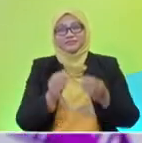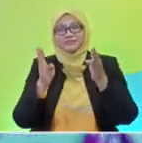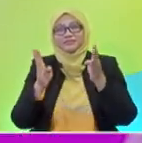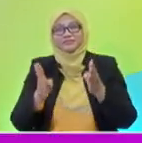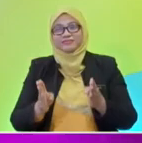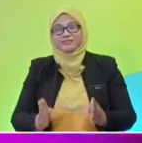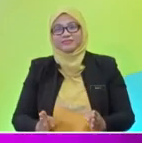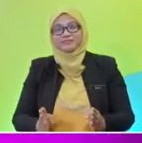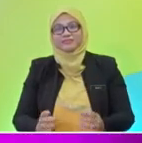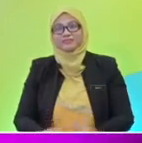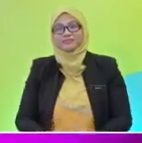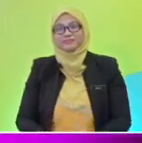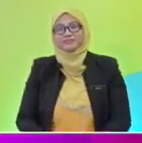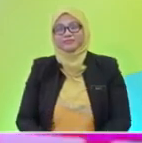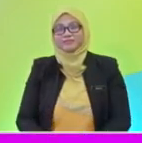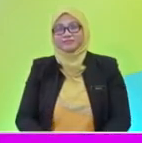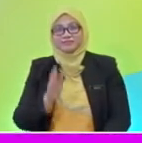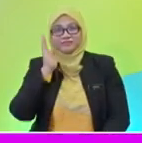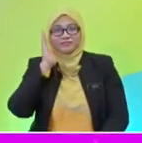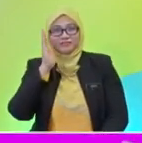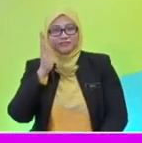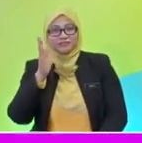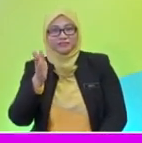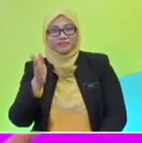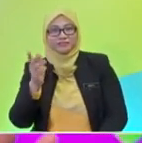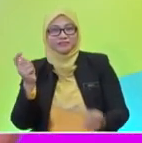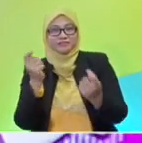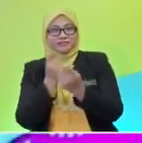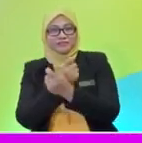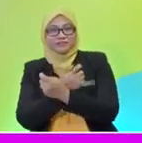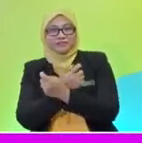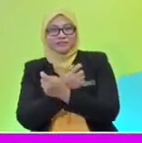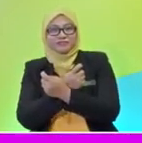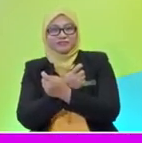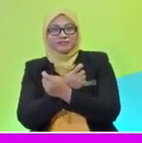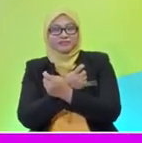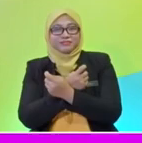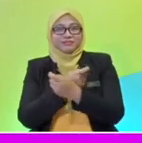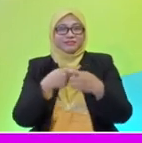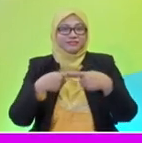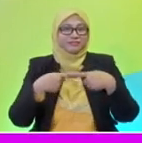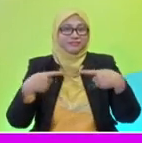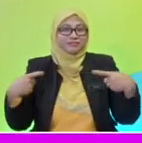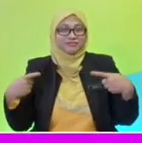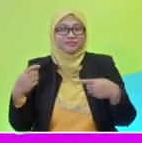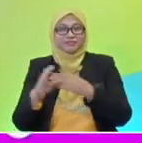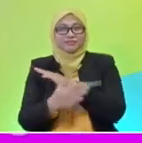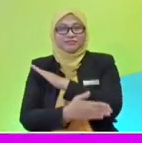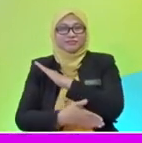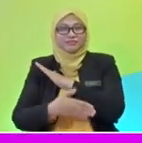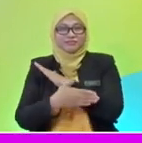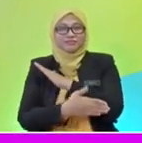bangsa, akan ku tentang petualang negara yang